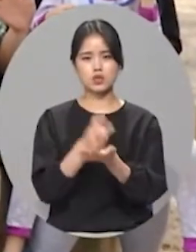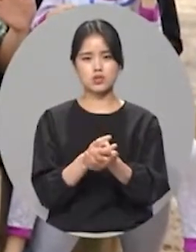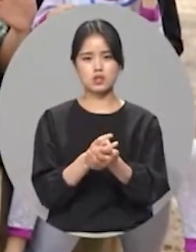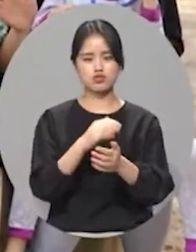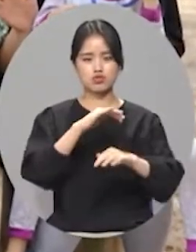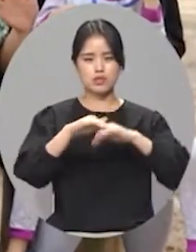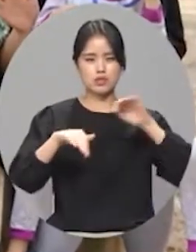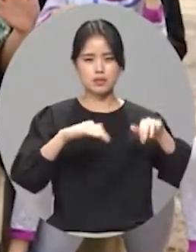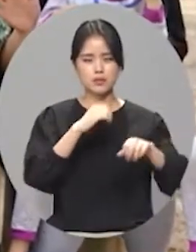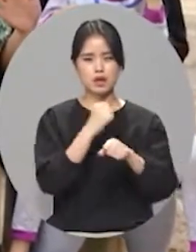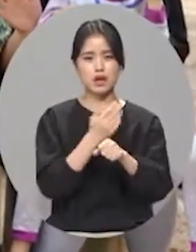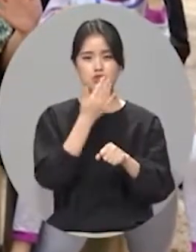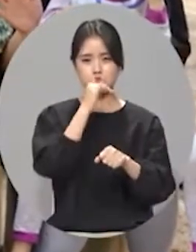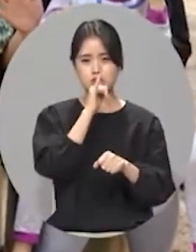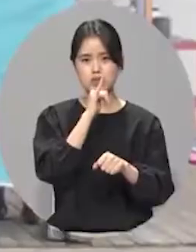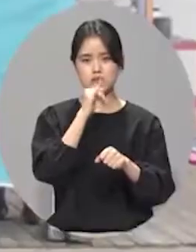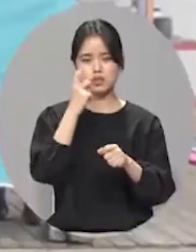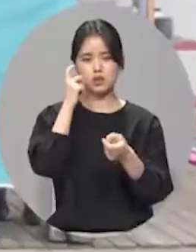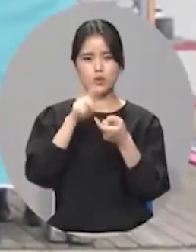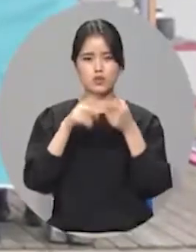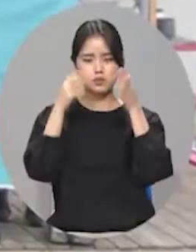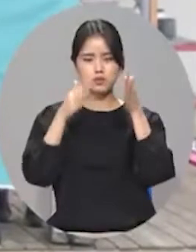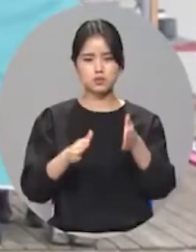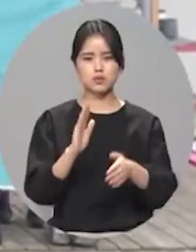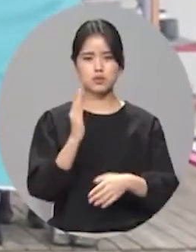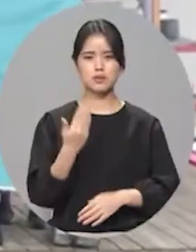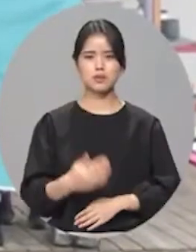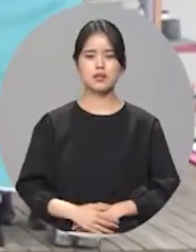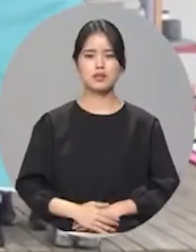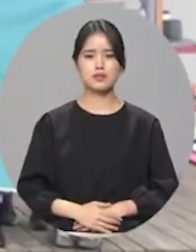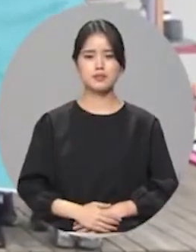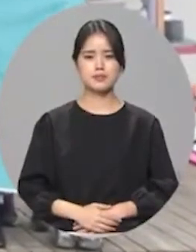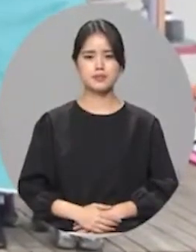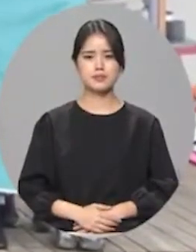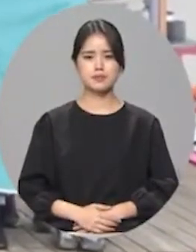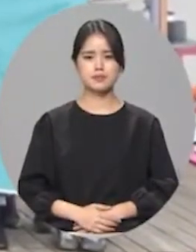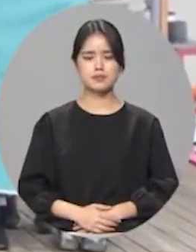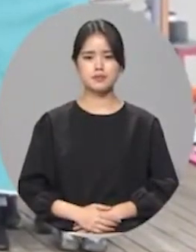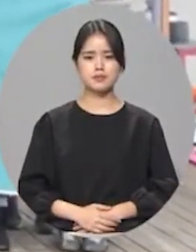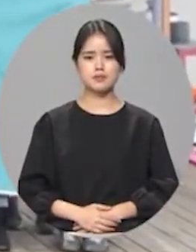깊게 뿌리를 내릴 수 있을지 관심이 모아집니다. MBC 뉴스 한범수입니다.